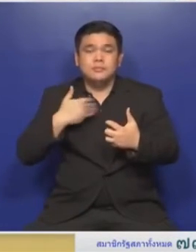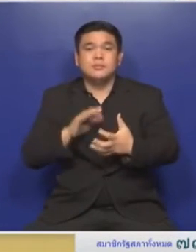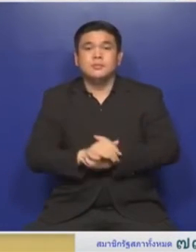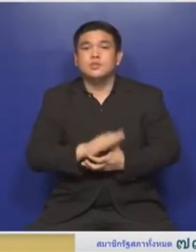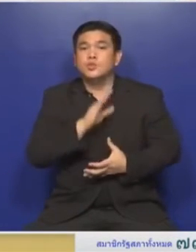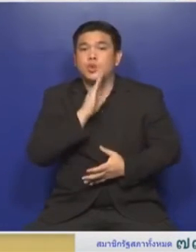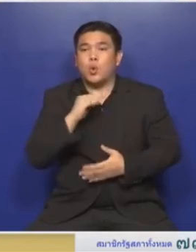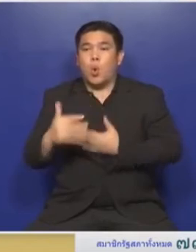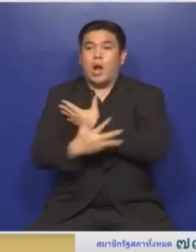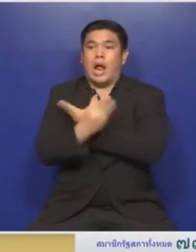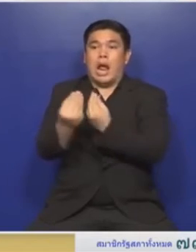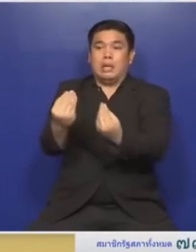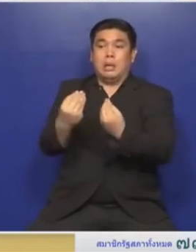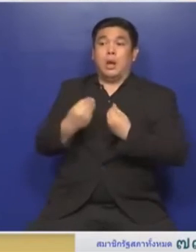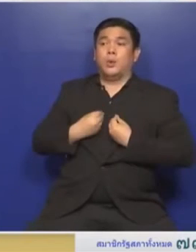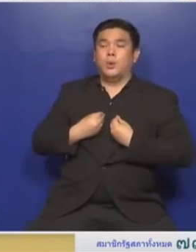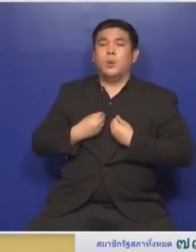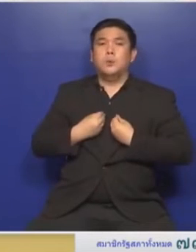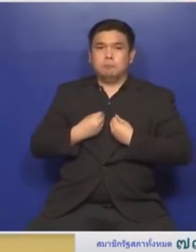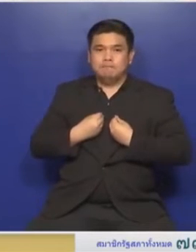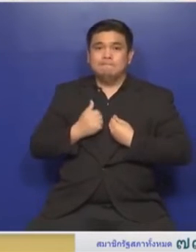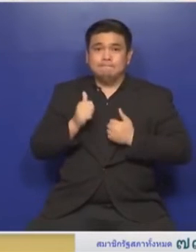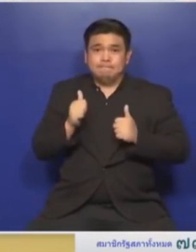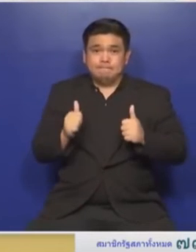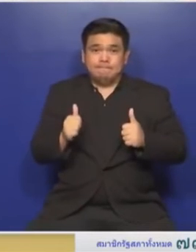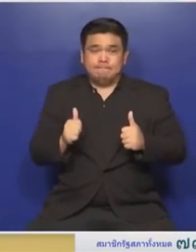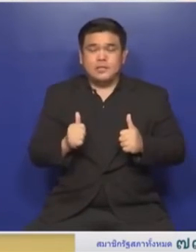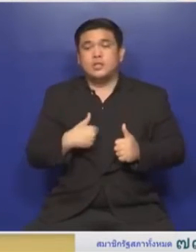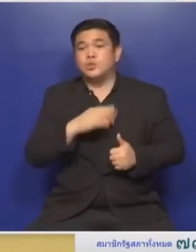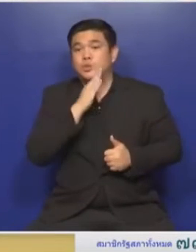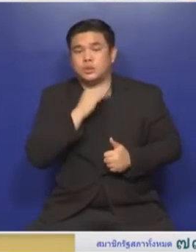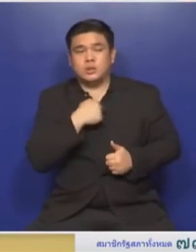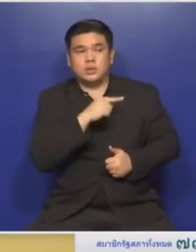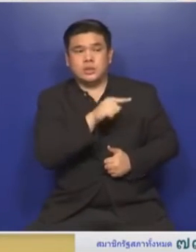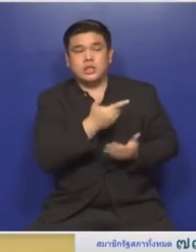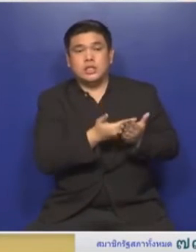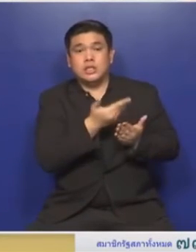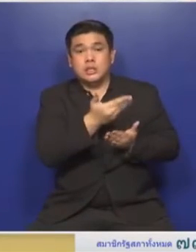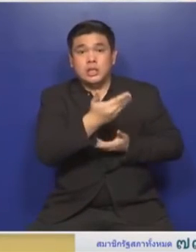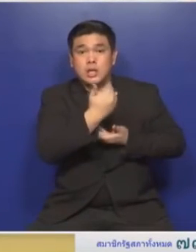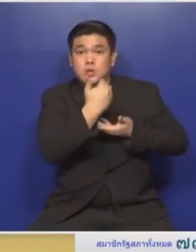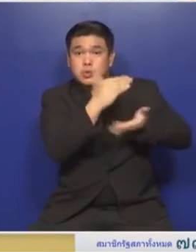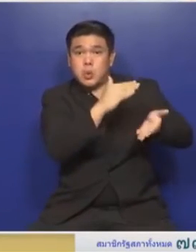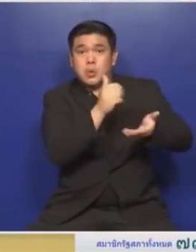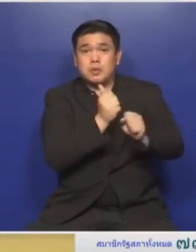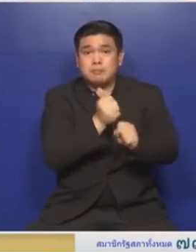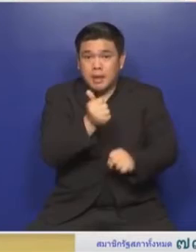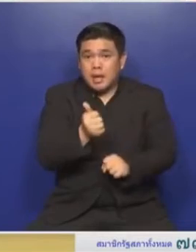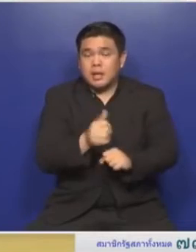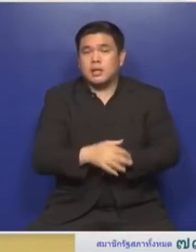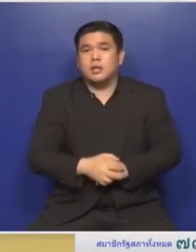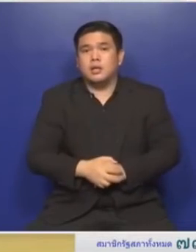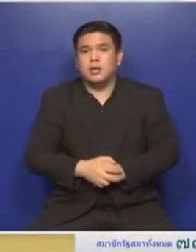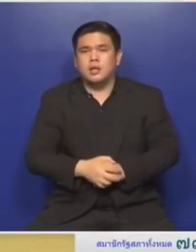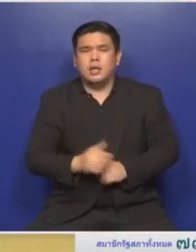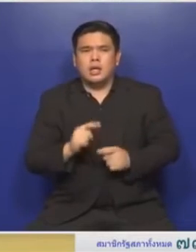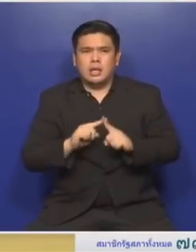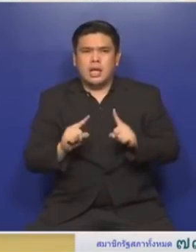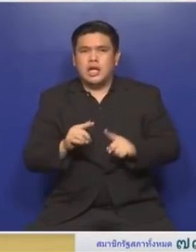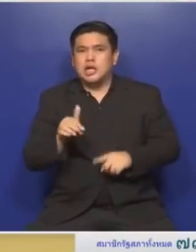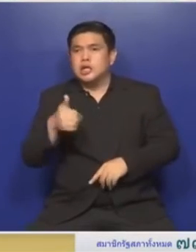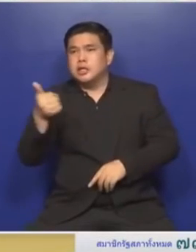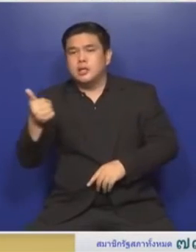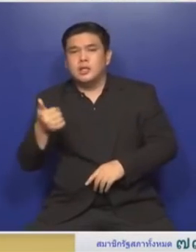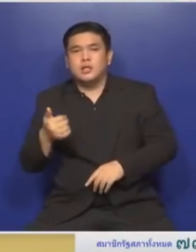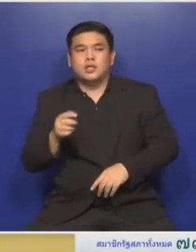โอกาเปิดเนองจากถ้าเขจะซ้อจากที่อื่นจะมีความยงยาก พ่พ